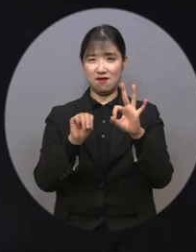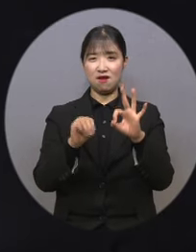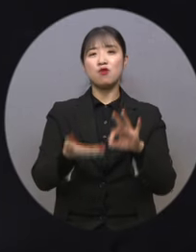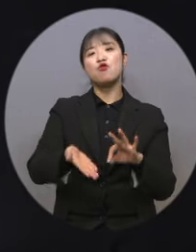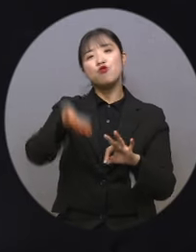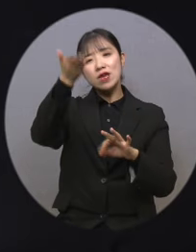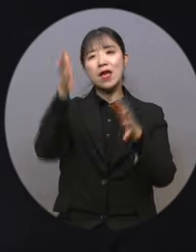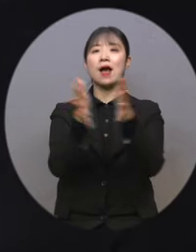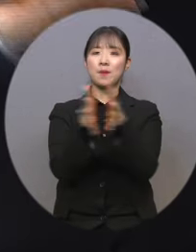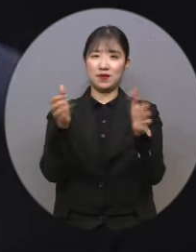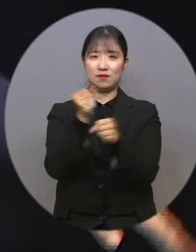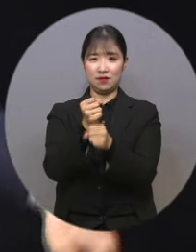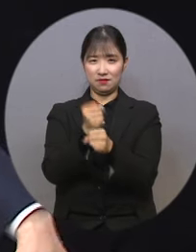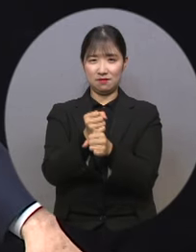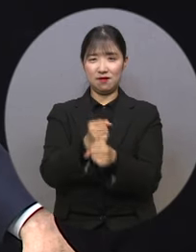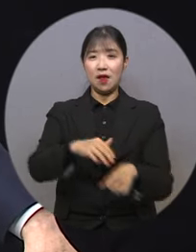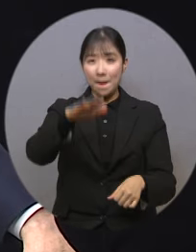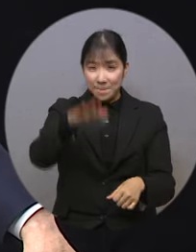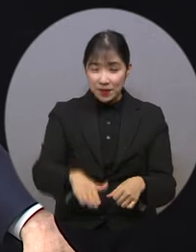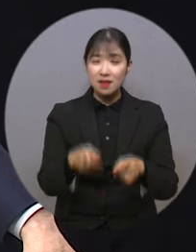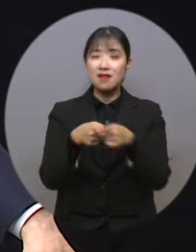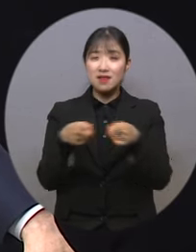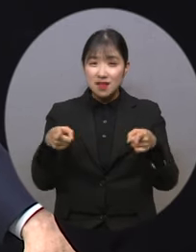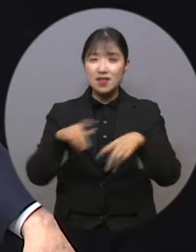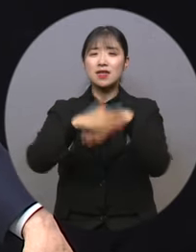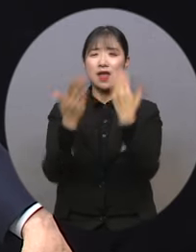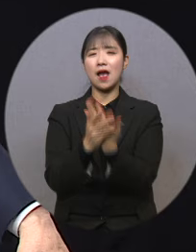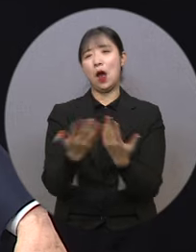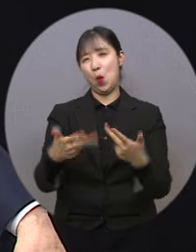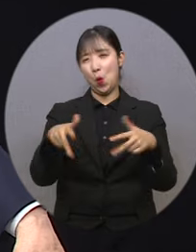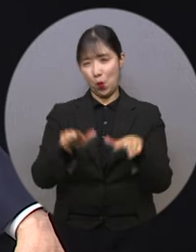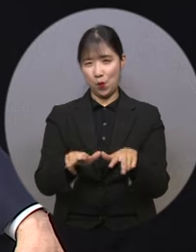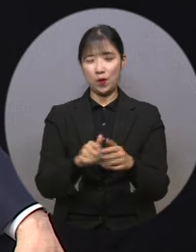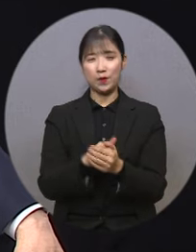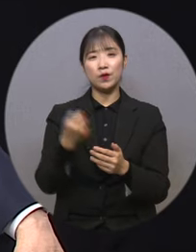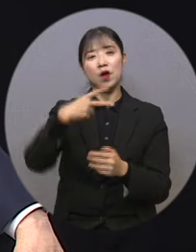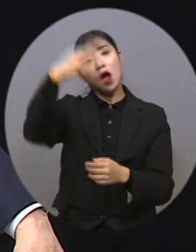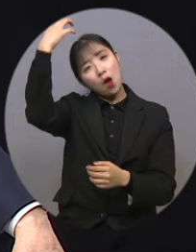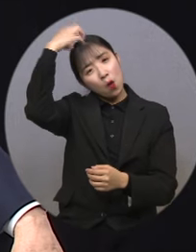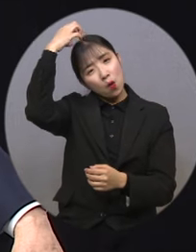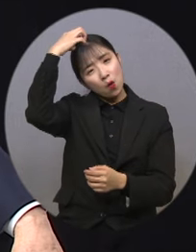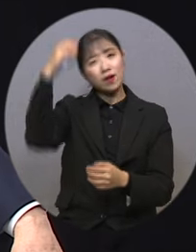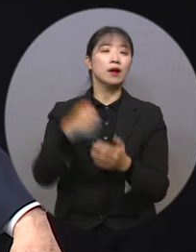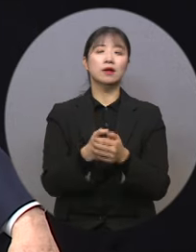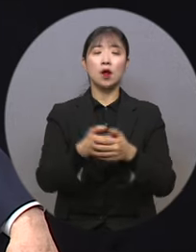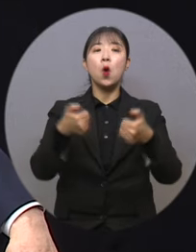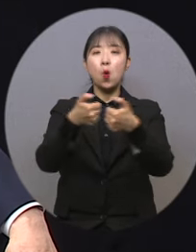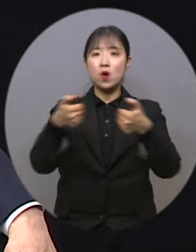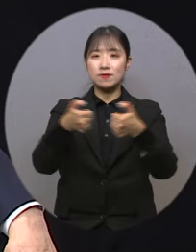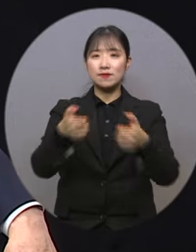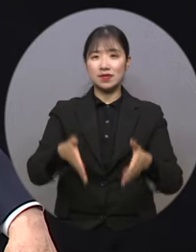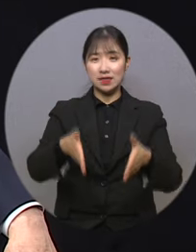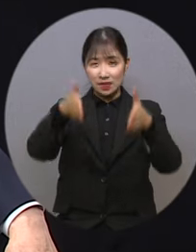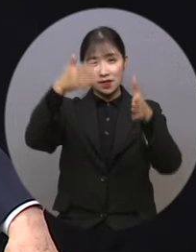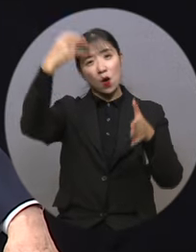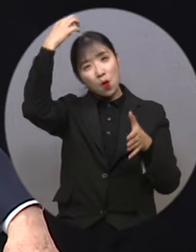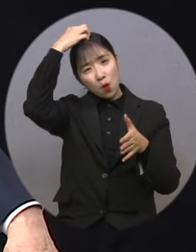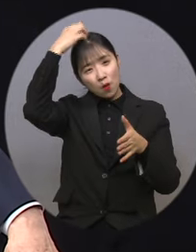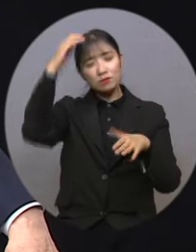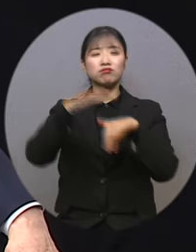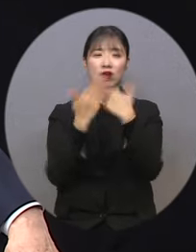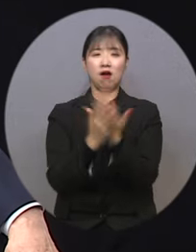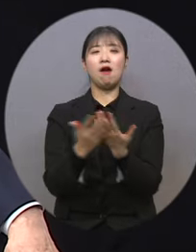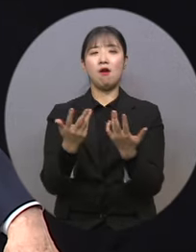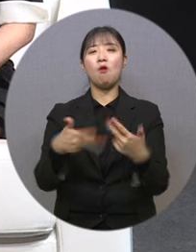들었어요. 그 밑에는 전부 공원입니다. 그리고 그 옥상은 전부 50층인데 그 50층 옥상이 전부